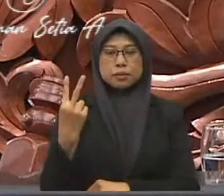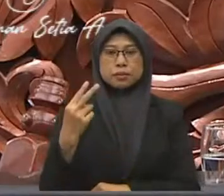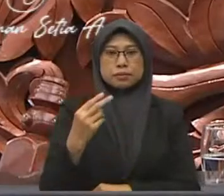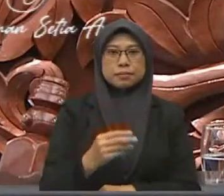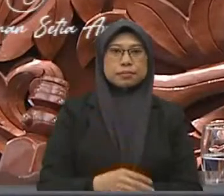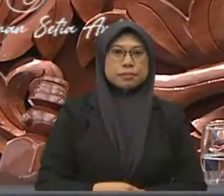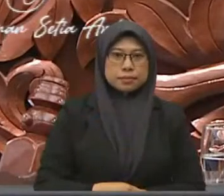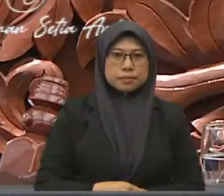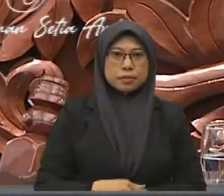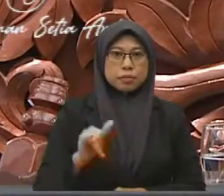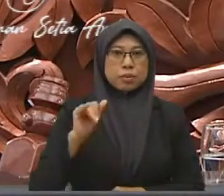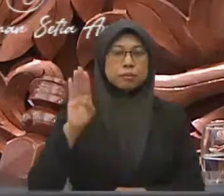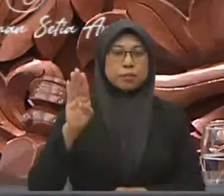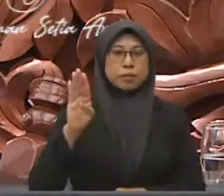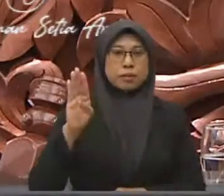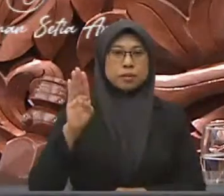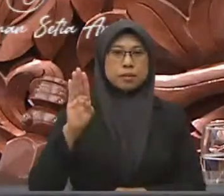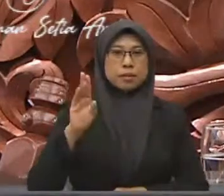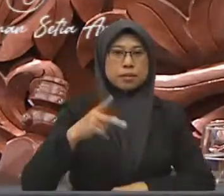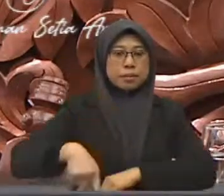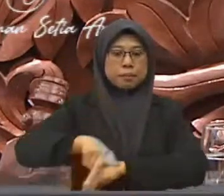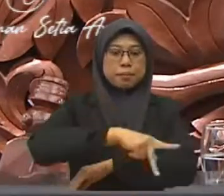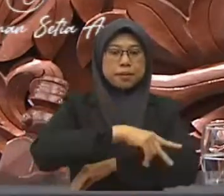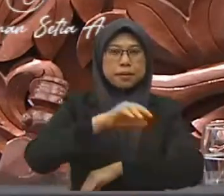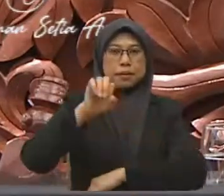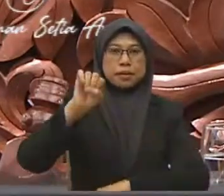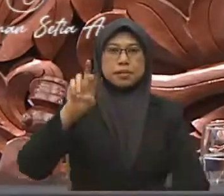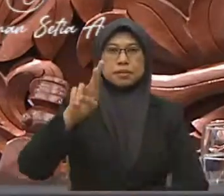yang berhormat sudah. Padang Serayan.